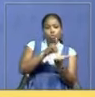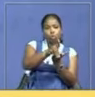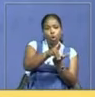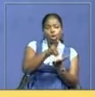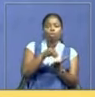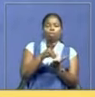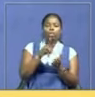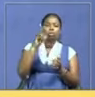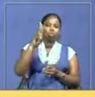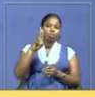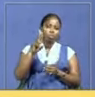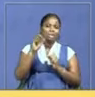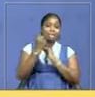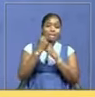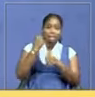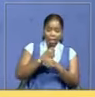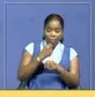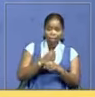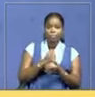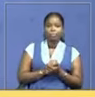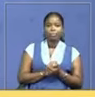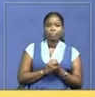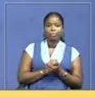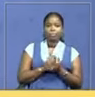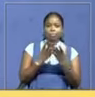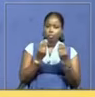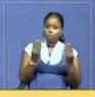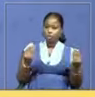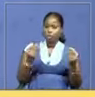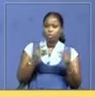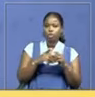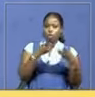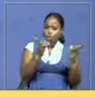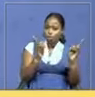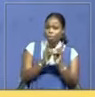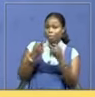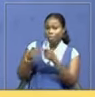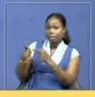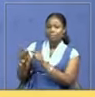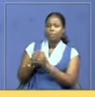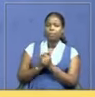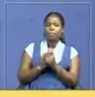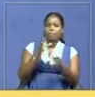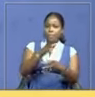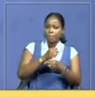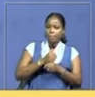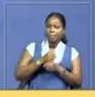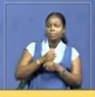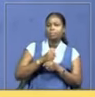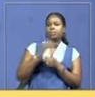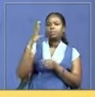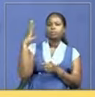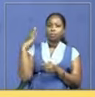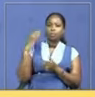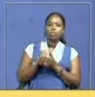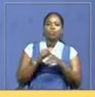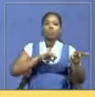contentieux administratif autant de domaines dont la prise en charge conditionne le